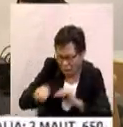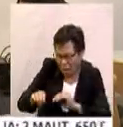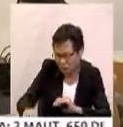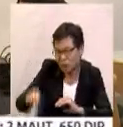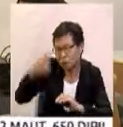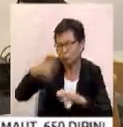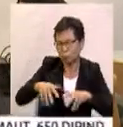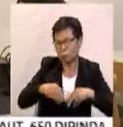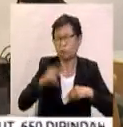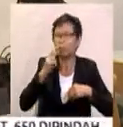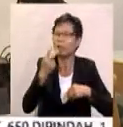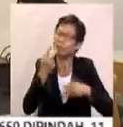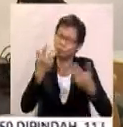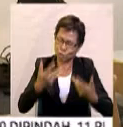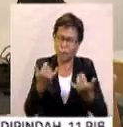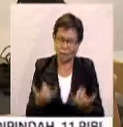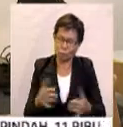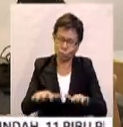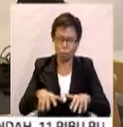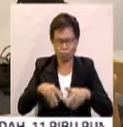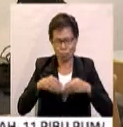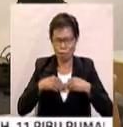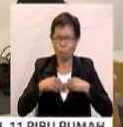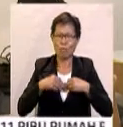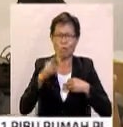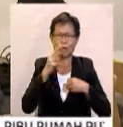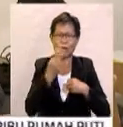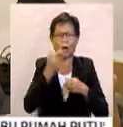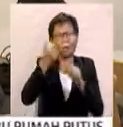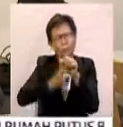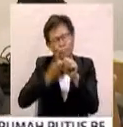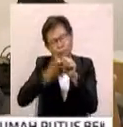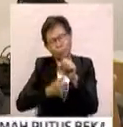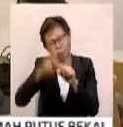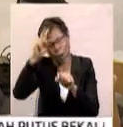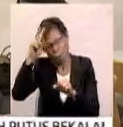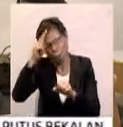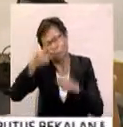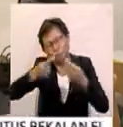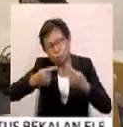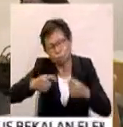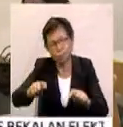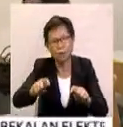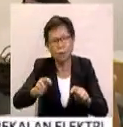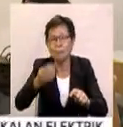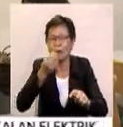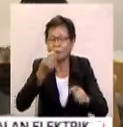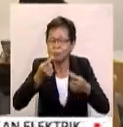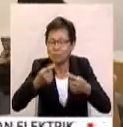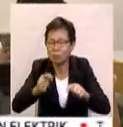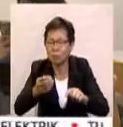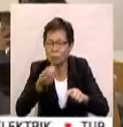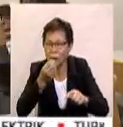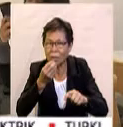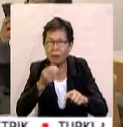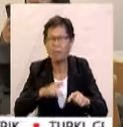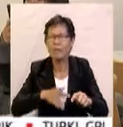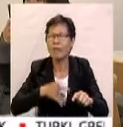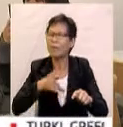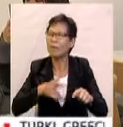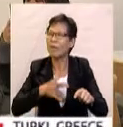menerima vegetarian. Tapi setiap kali mereka cuba kita punya makanan, they feel